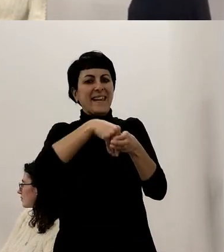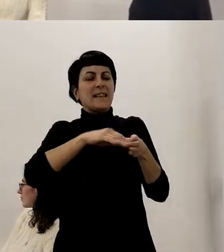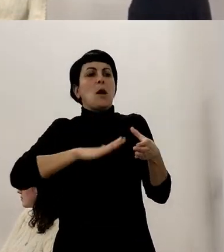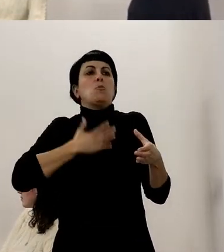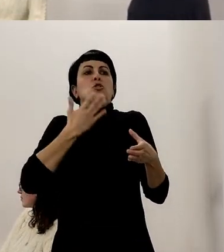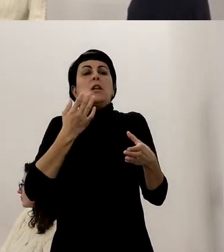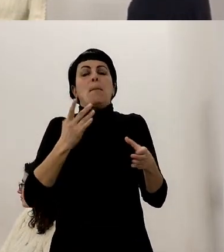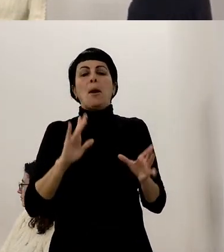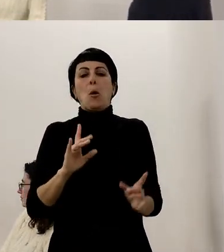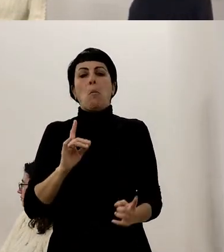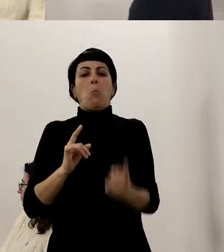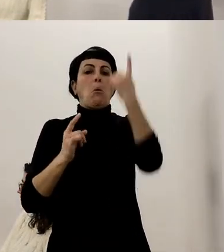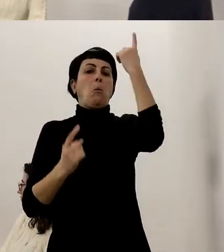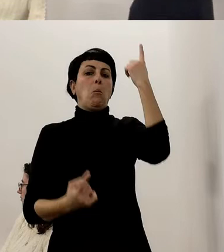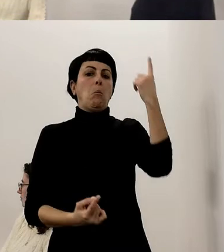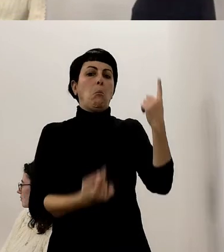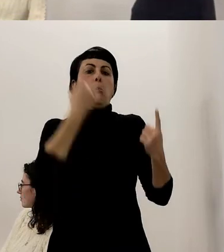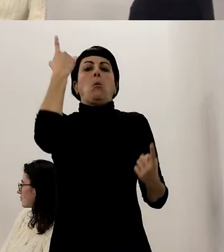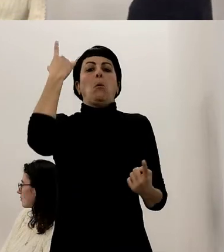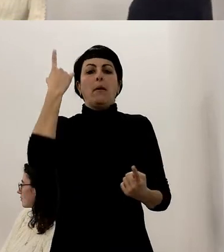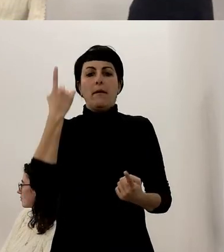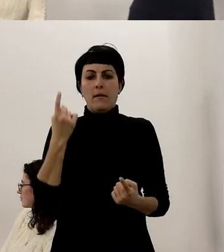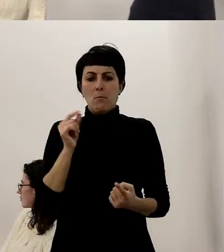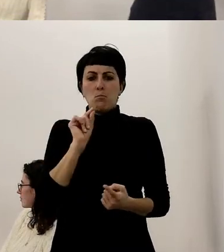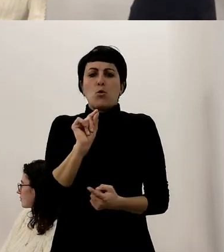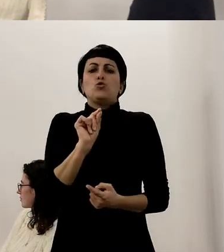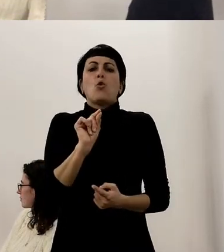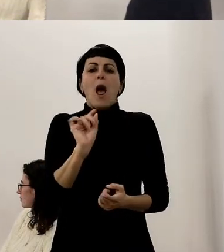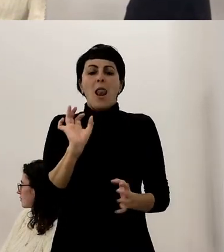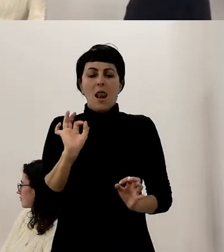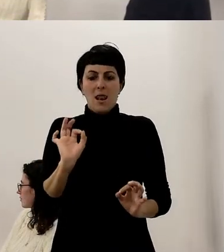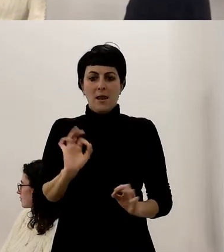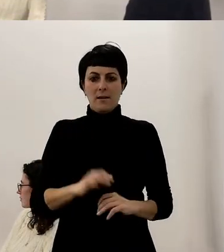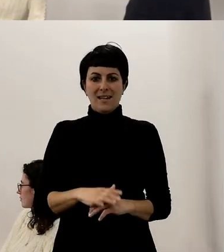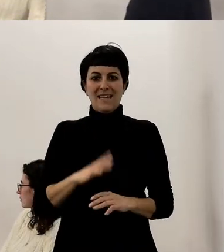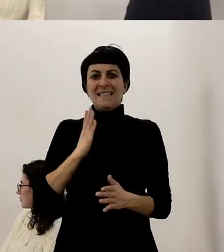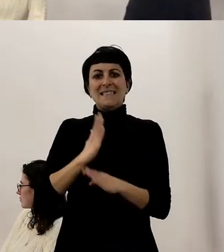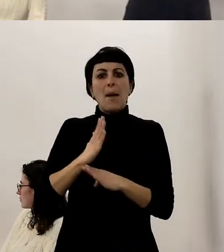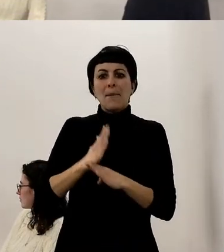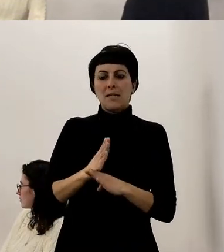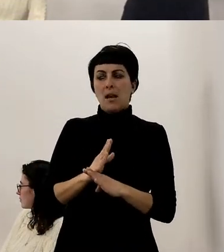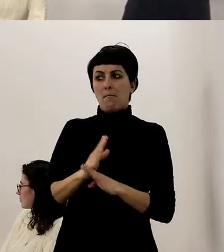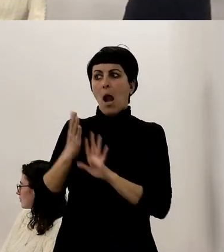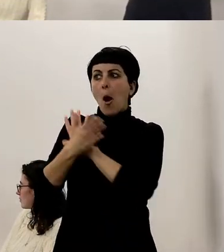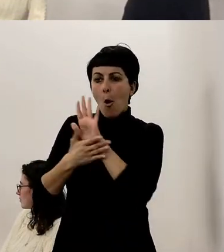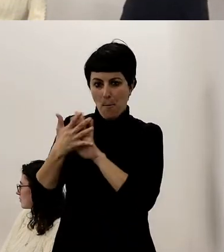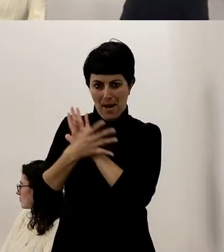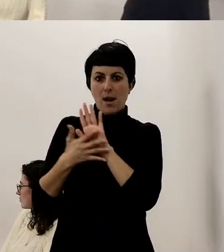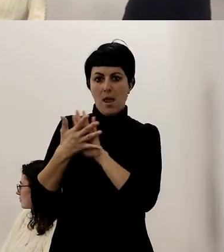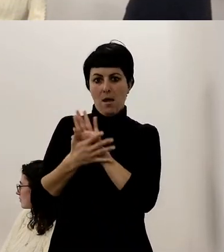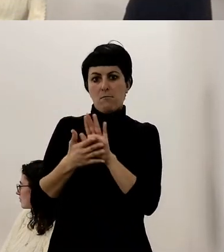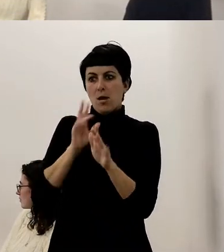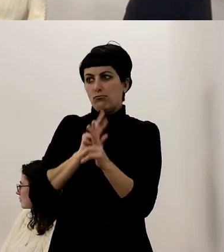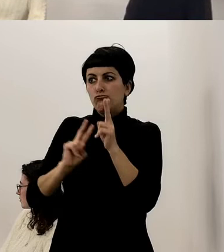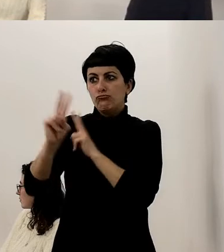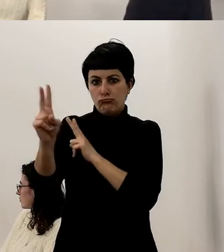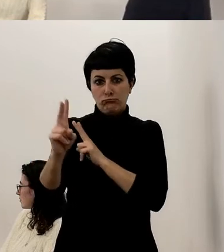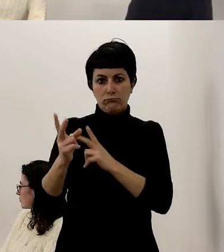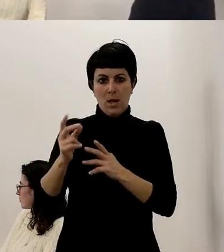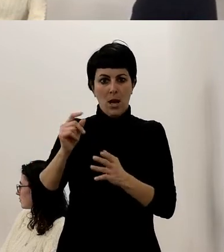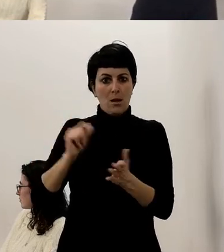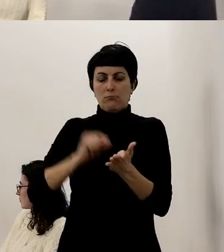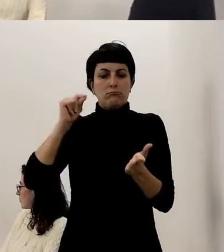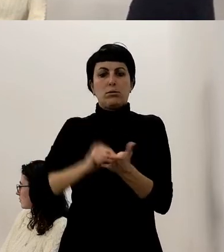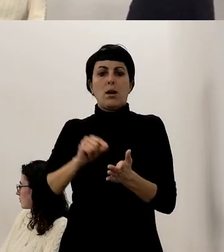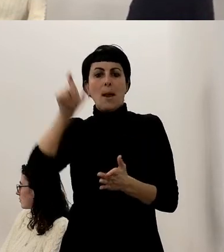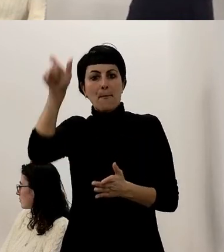cosa molt puntual. I sempre he intentat dir-ho totes. I ràpidament la persona